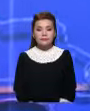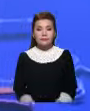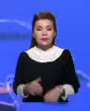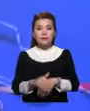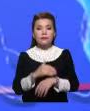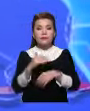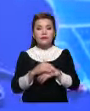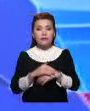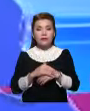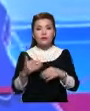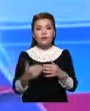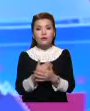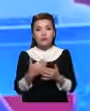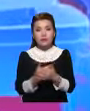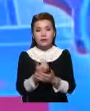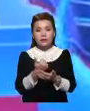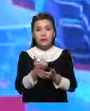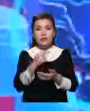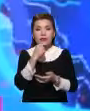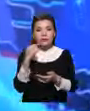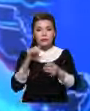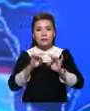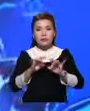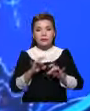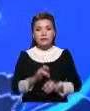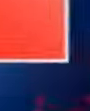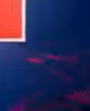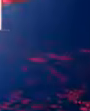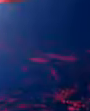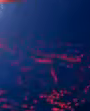Добрый вечер. В эфире новости. В студии работает Жанна Ситхан. И коротко о главном.